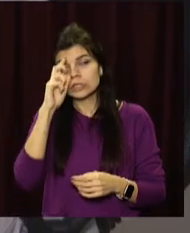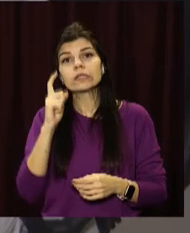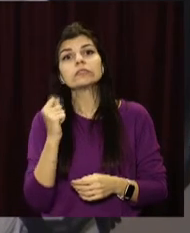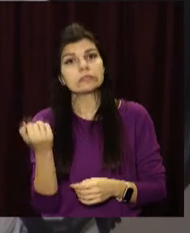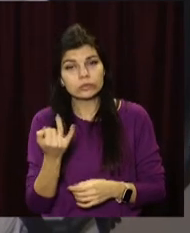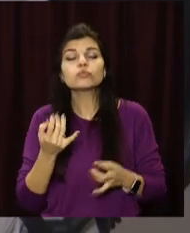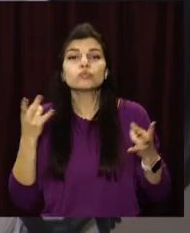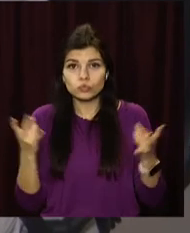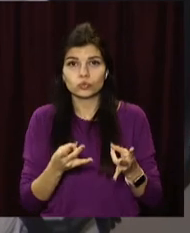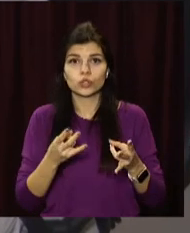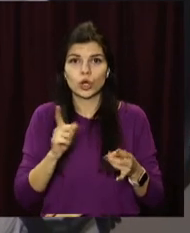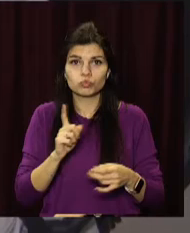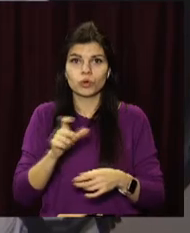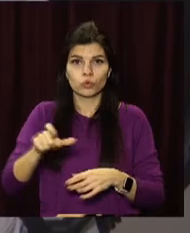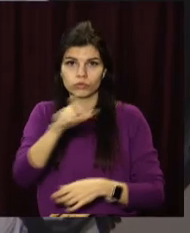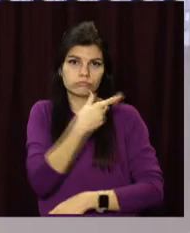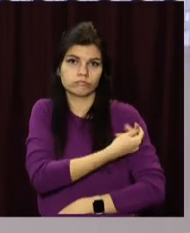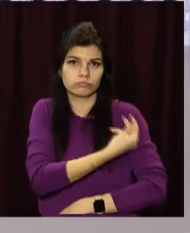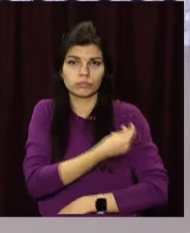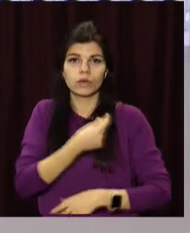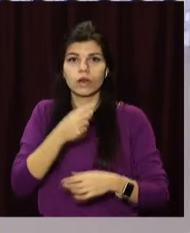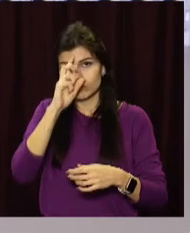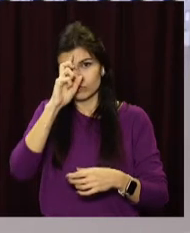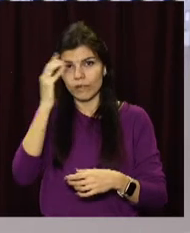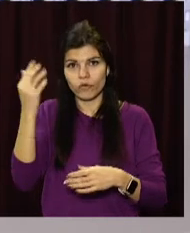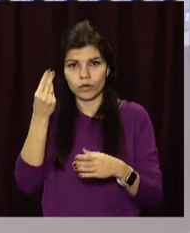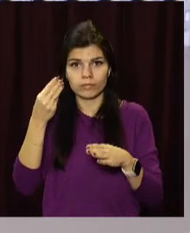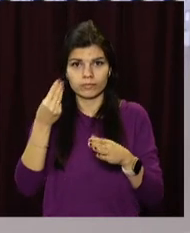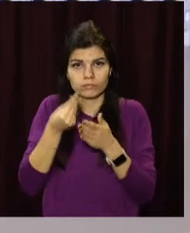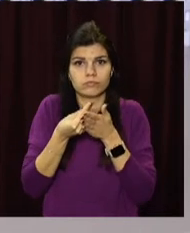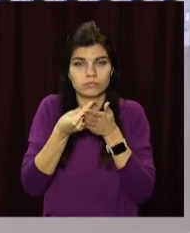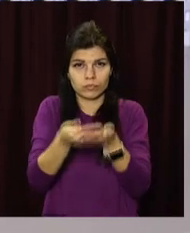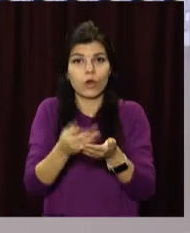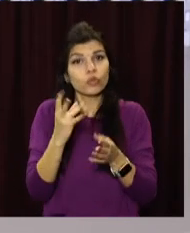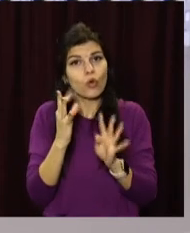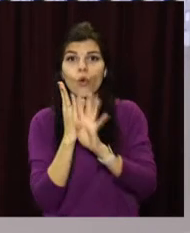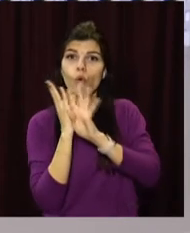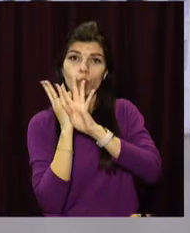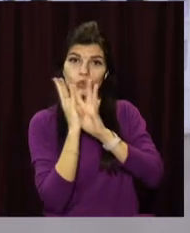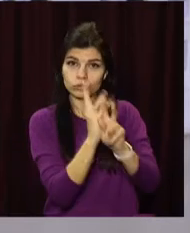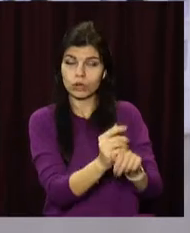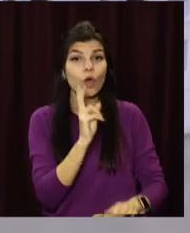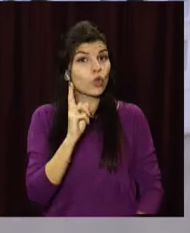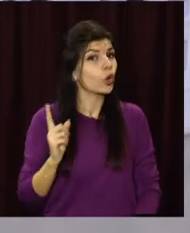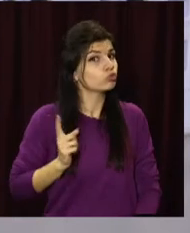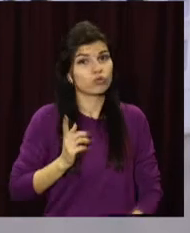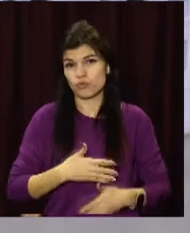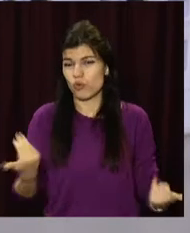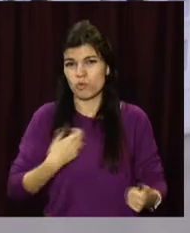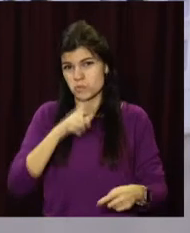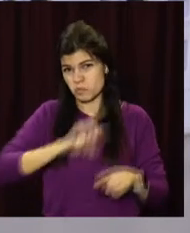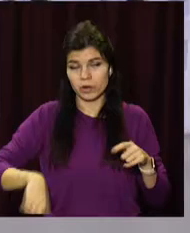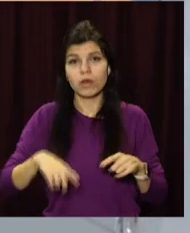щоб прищеплювати громадян бюджетним коштом. Однак у порядку черги ті, хто не хоче чекати, можуть зробити щеплення